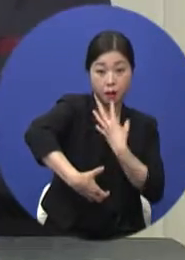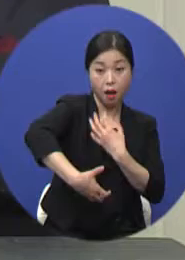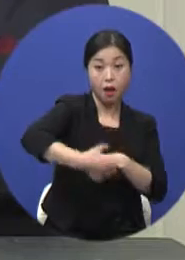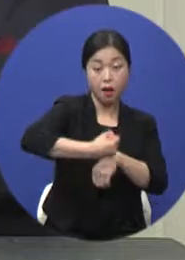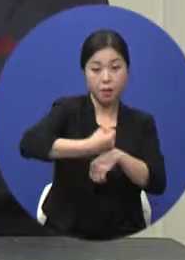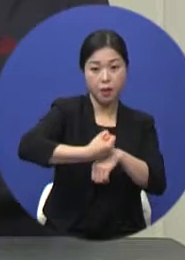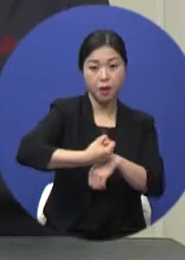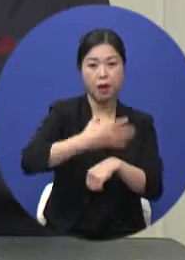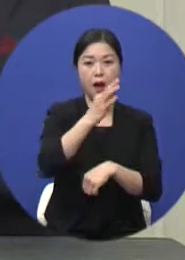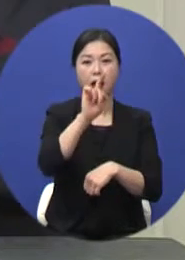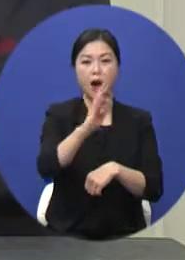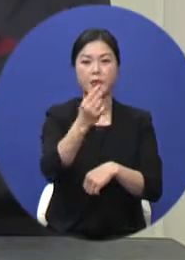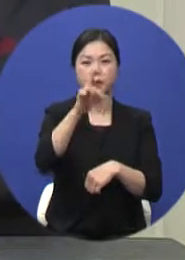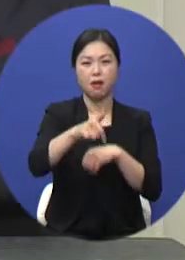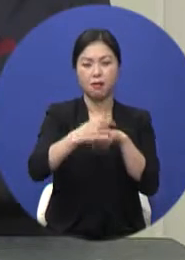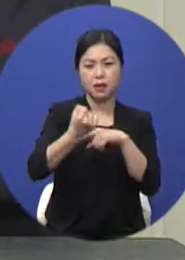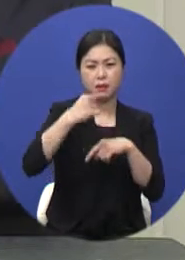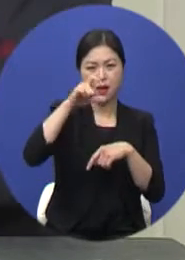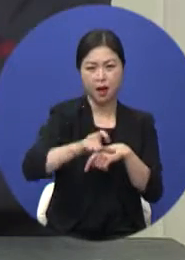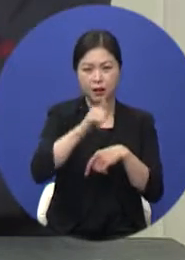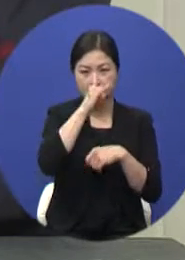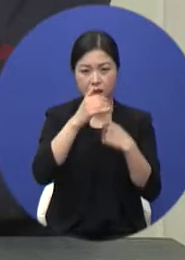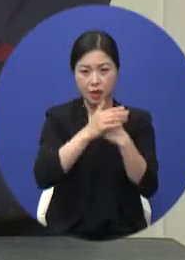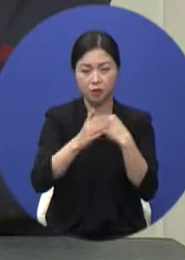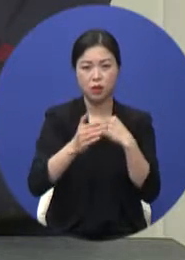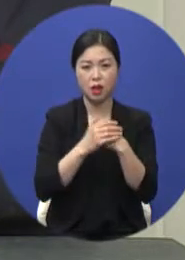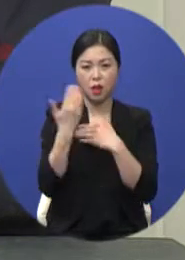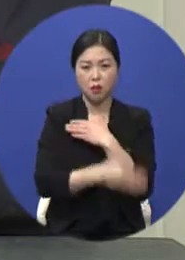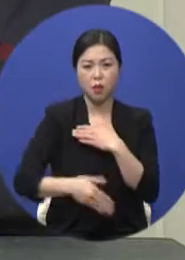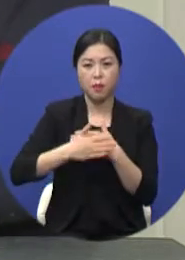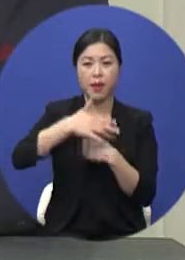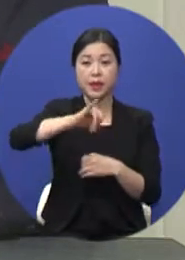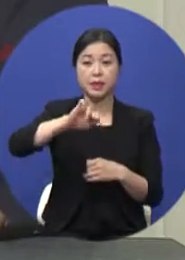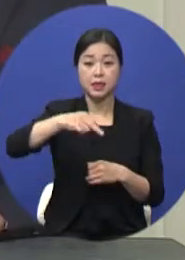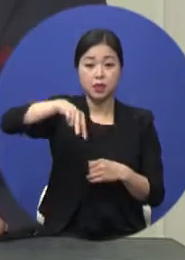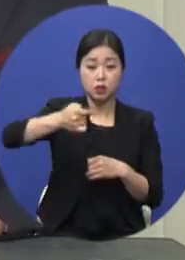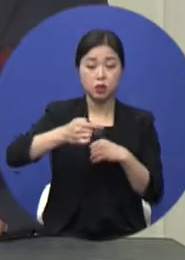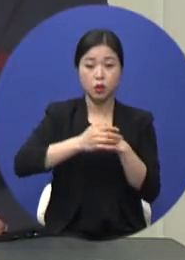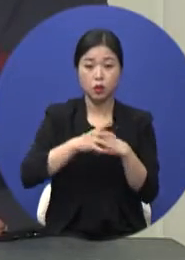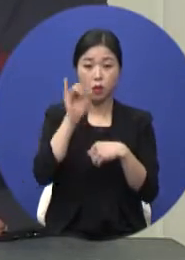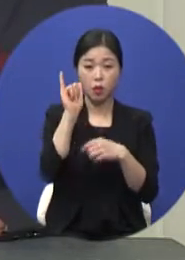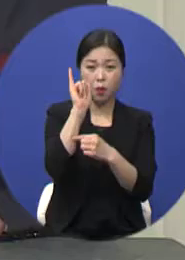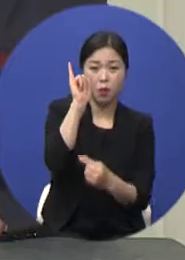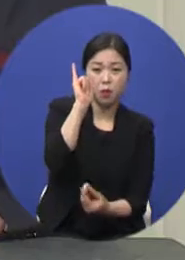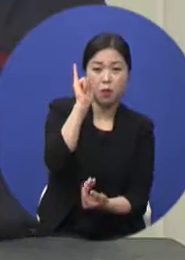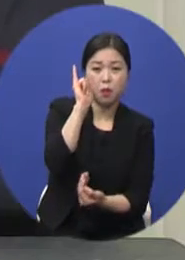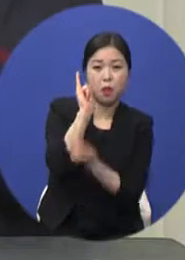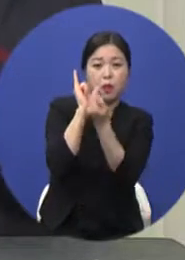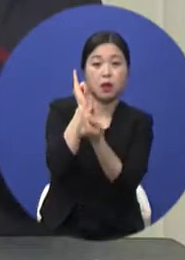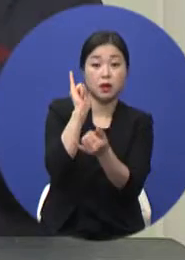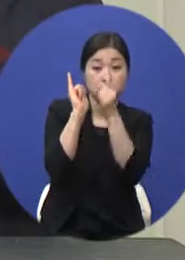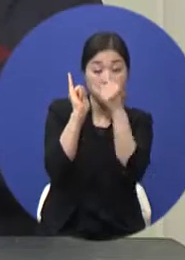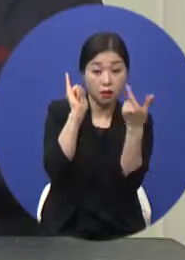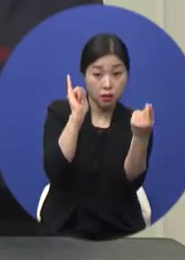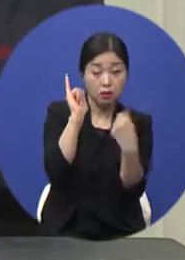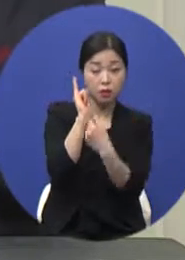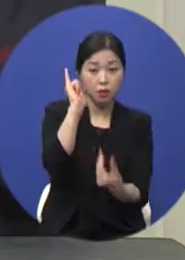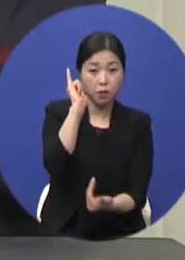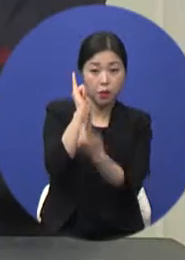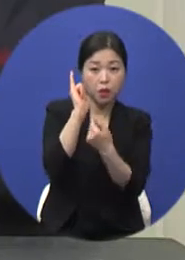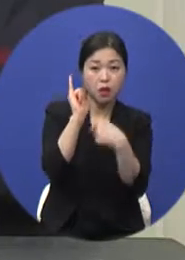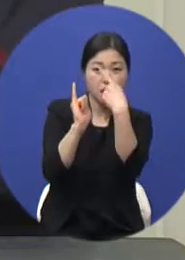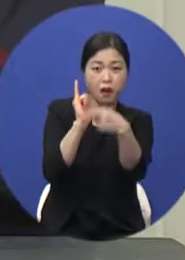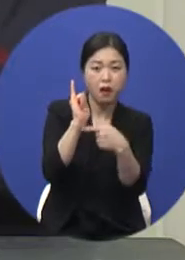이 압력에 의해서 그 샤워기에 있는 물이 질 속으로 들어가거든요. 그러면 이 물이 중성이잖아요. 근데 우리 질내 환경